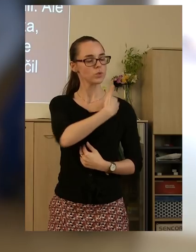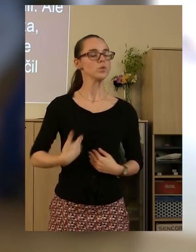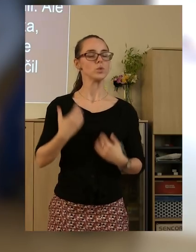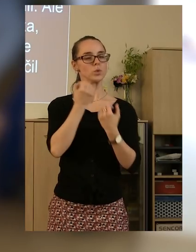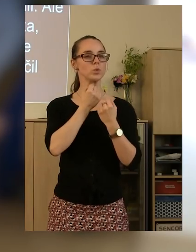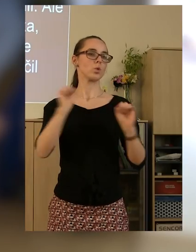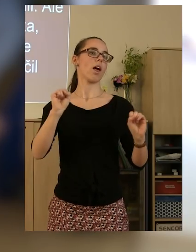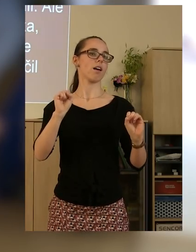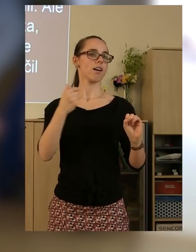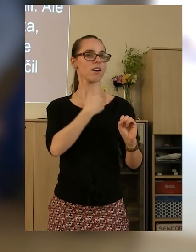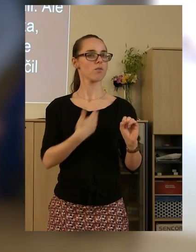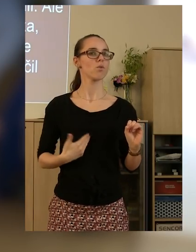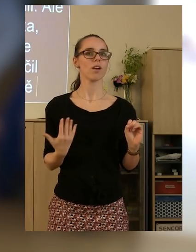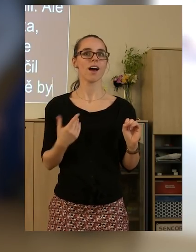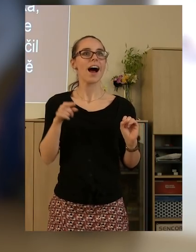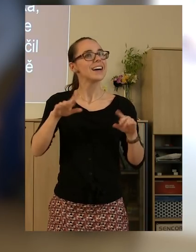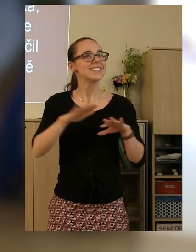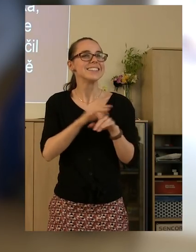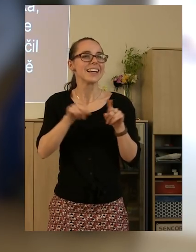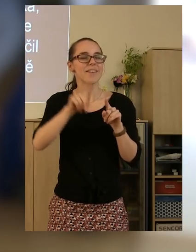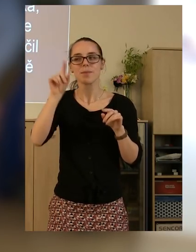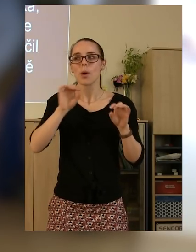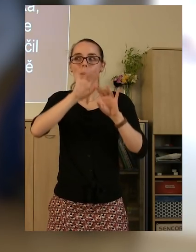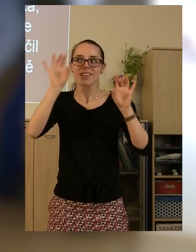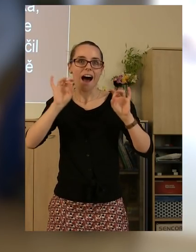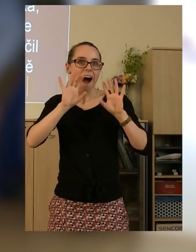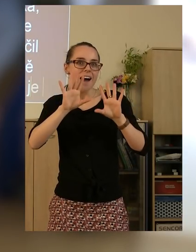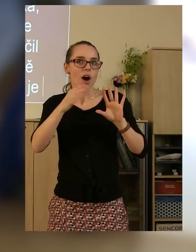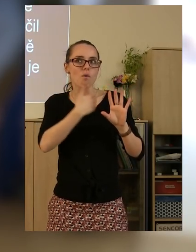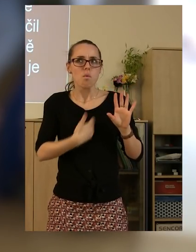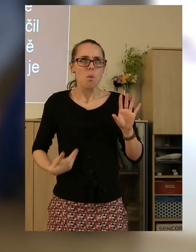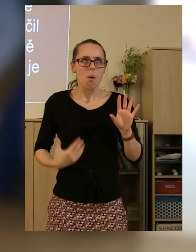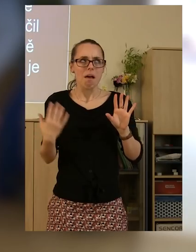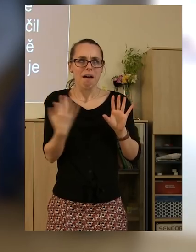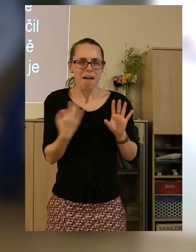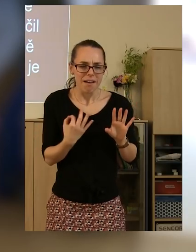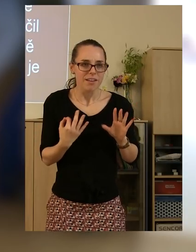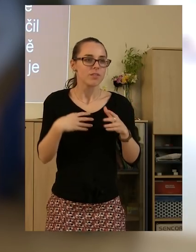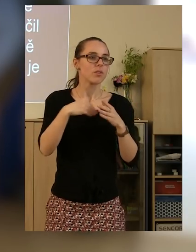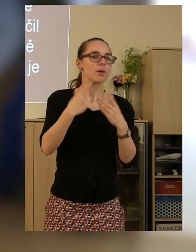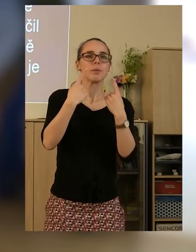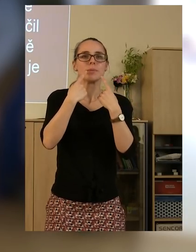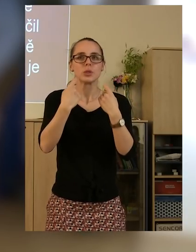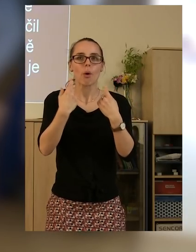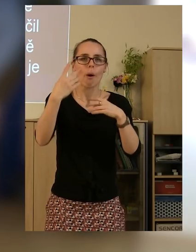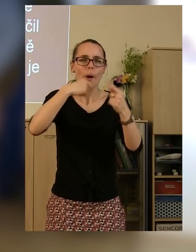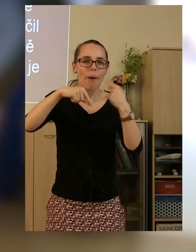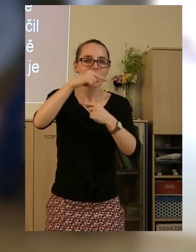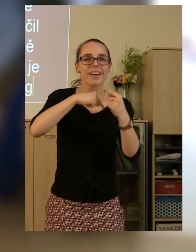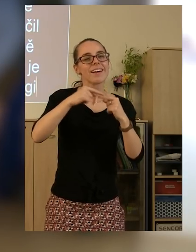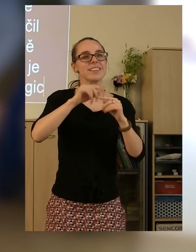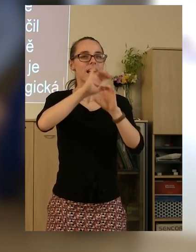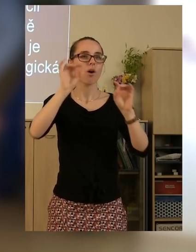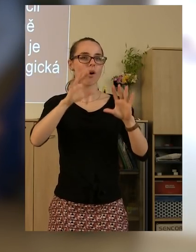svobodná vůle je mystérium. Jo, to už není psychologická, to není psychologická otázka. To je mystérium